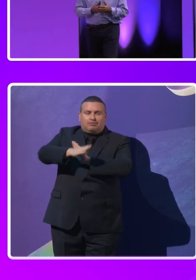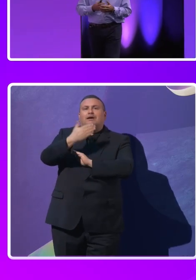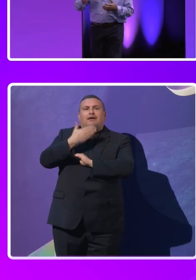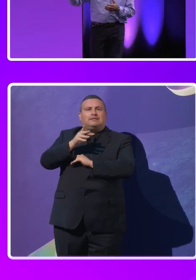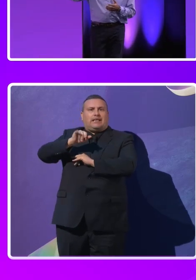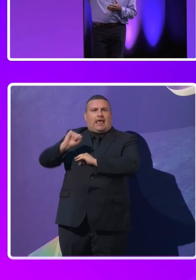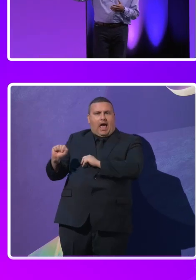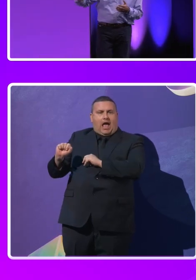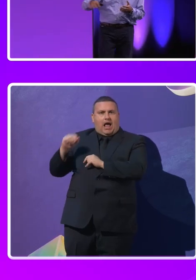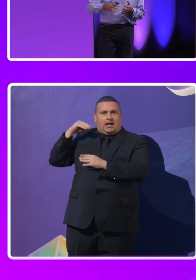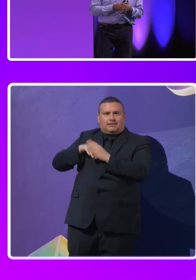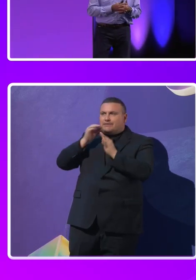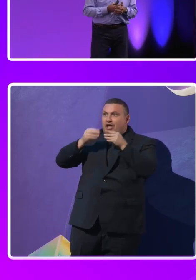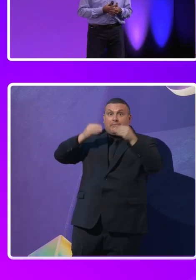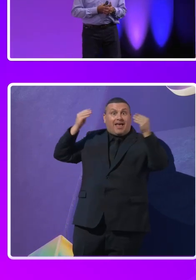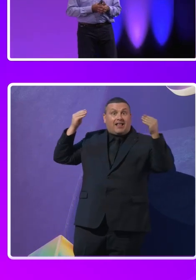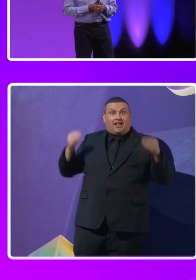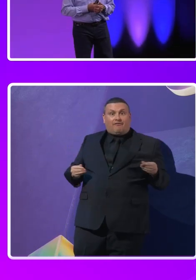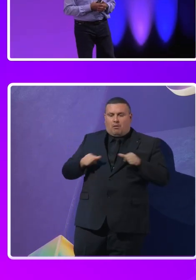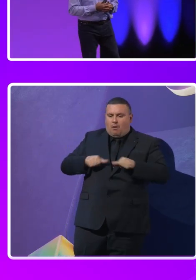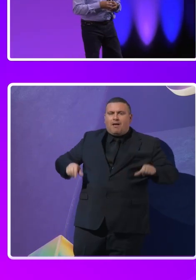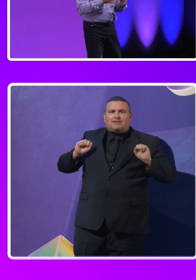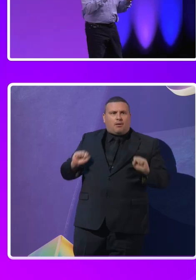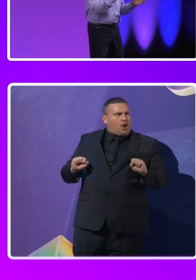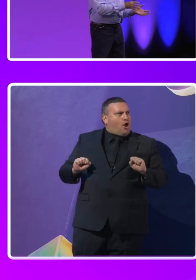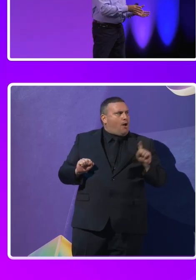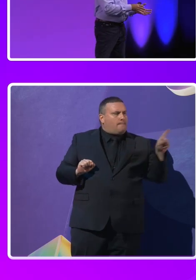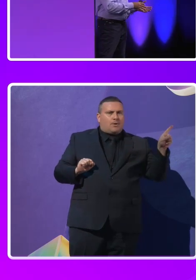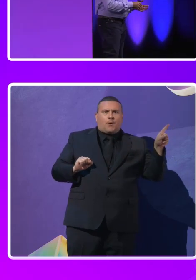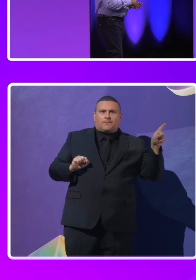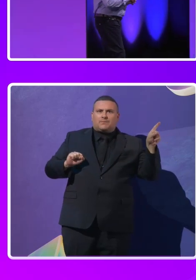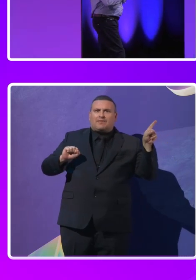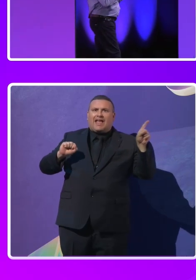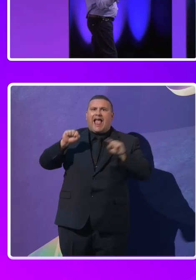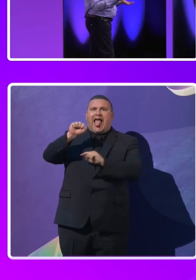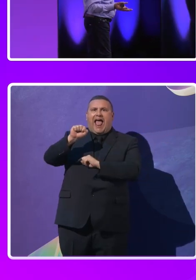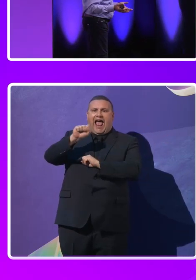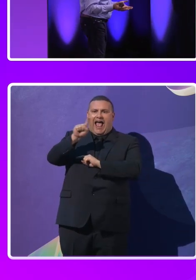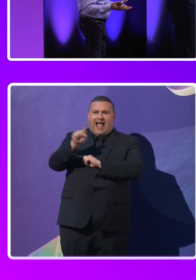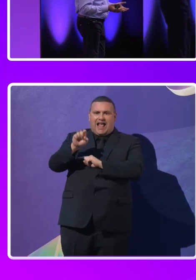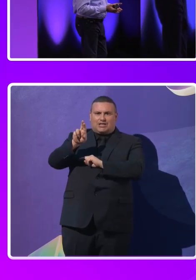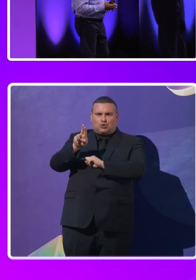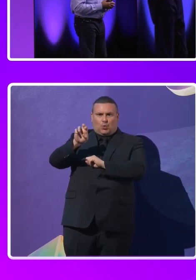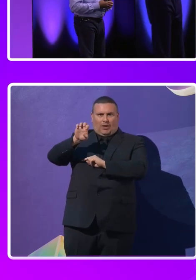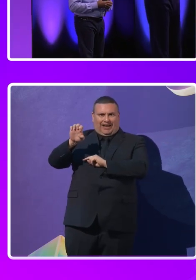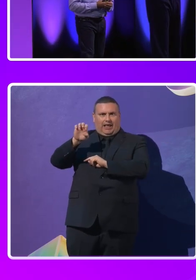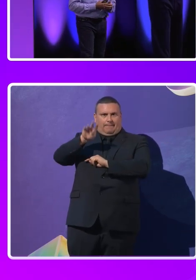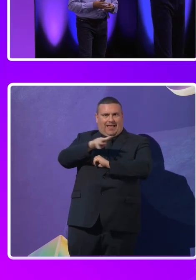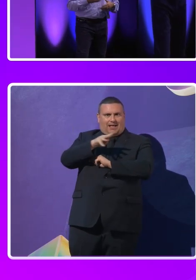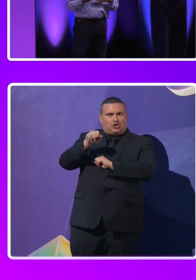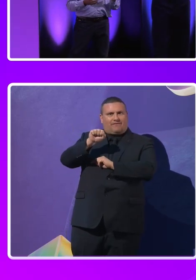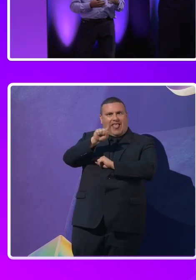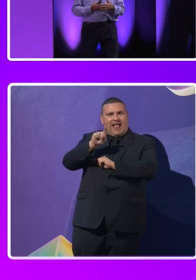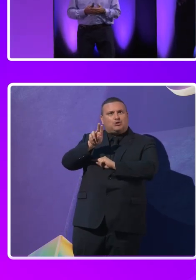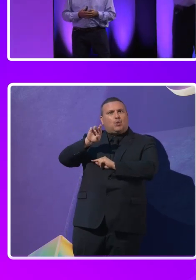miglioramenti tutta la piattaforma è basata su asure e quindi pagano solo quell che utilizzano gestiscono i picchi in maniera flessibile e